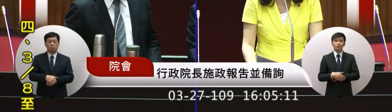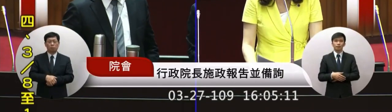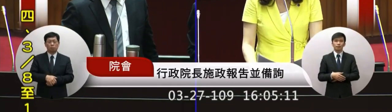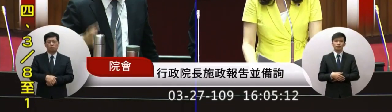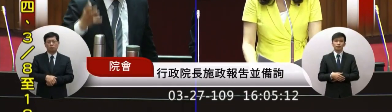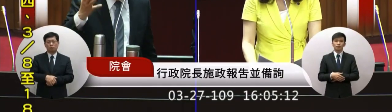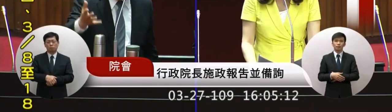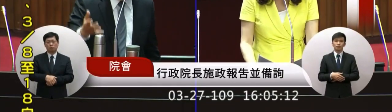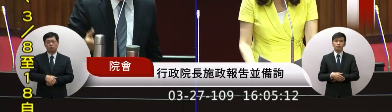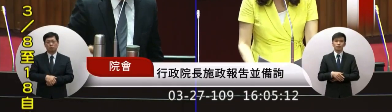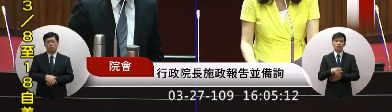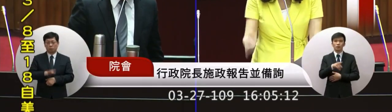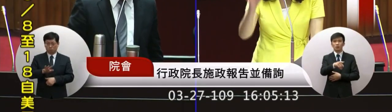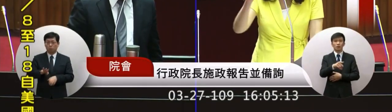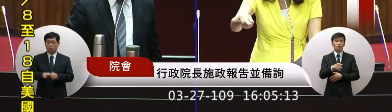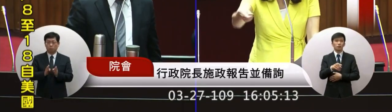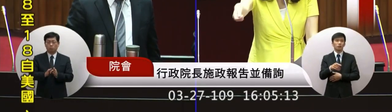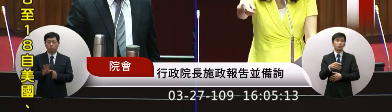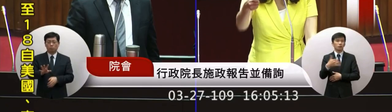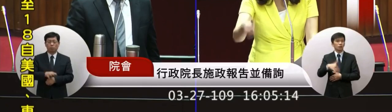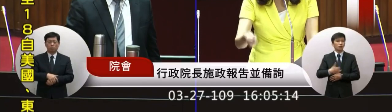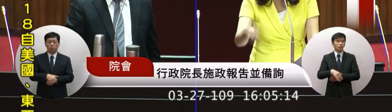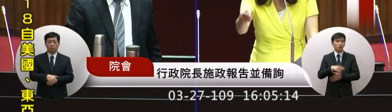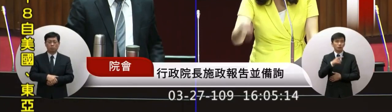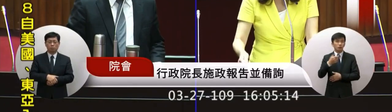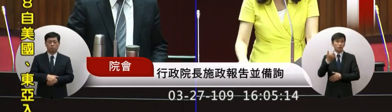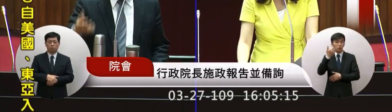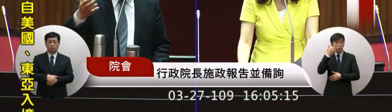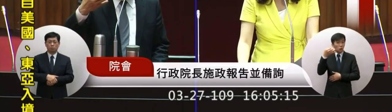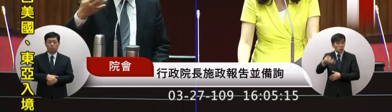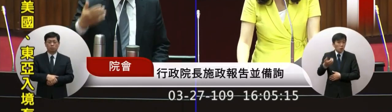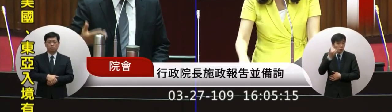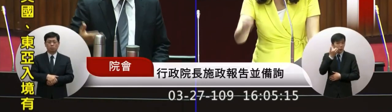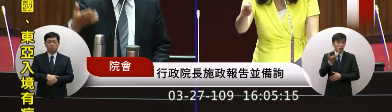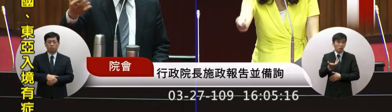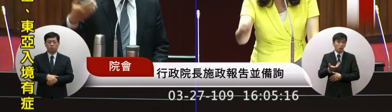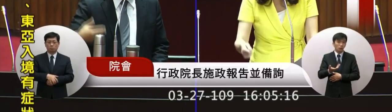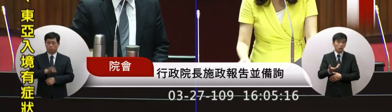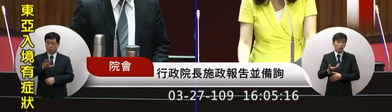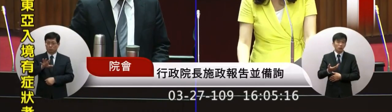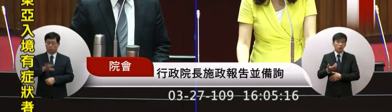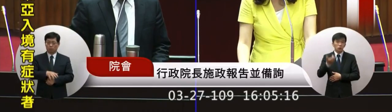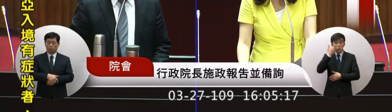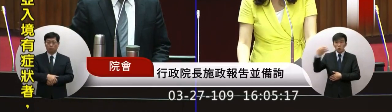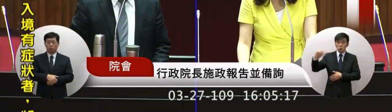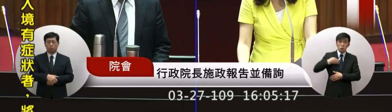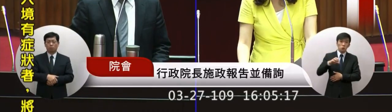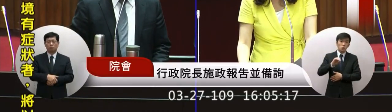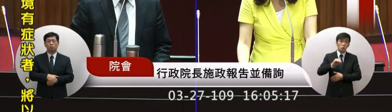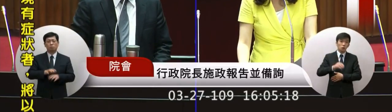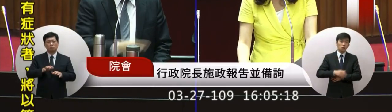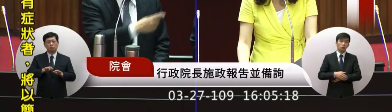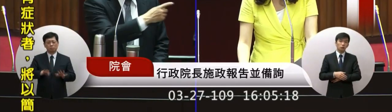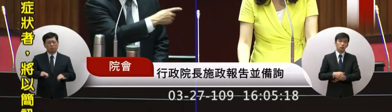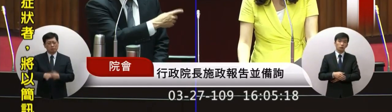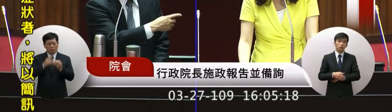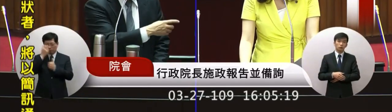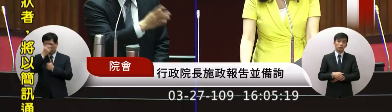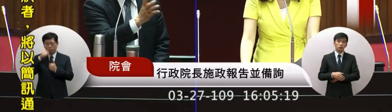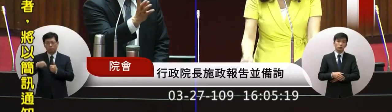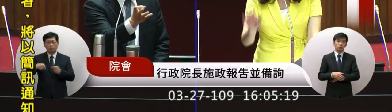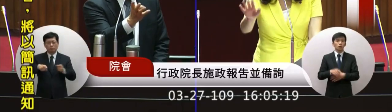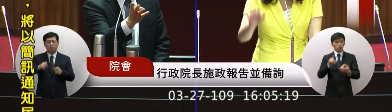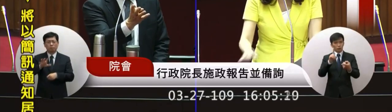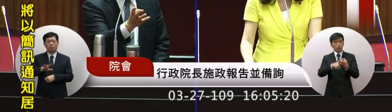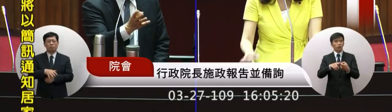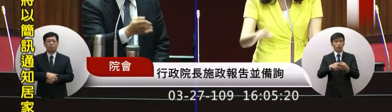有， 都在平安 啊，都在公告啊，啊有钱，谁拿到钱，有人提着钱啊， 有 人拿到纾困了没有？ 现在开始在审查这， 比如